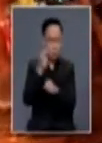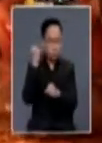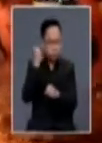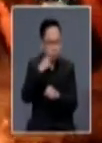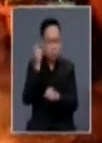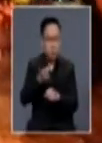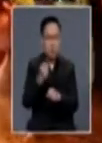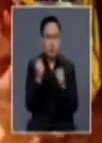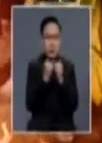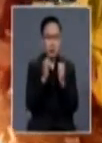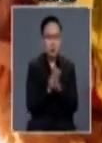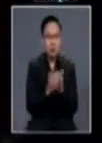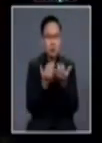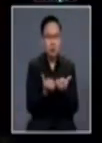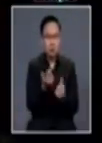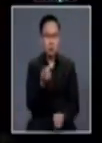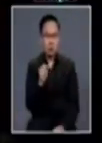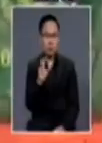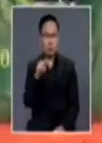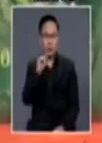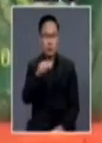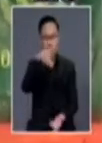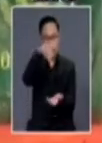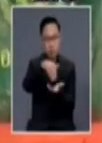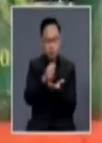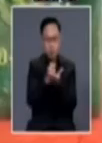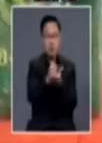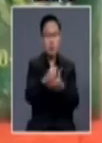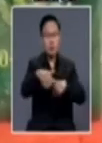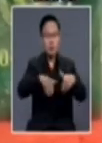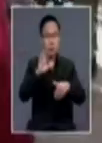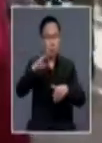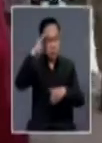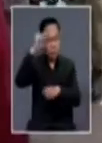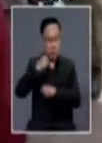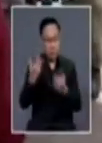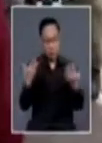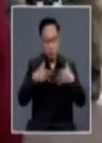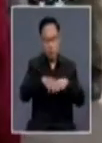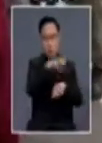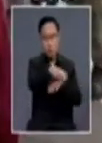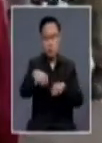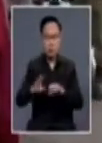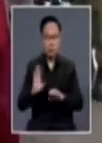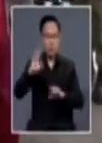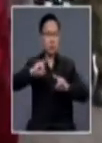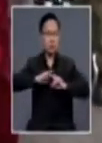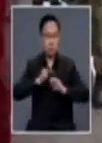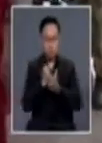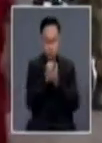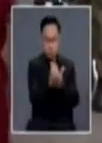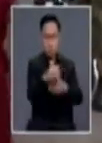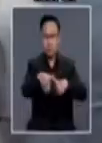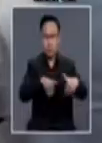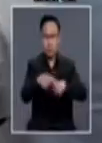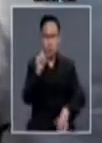คณะรักษาความสงบแห่งชาติได้สั่งการให้ศูนย์บรรเทาสาธารณภัยกองทัพบกและหน่วยงานที่เกี่ยวข้องพร้อมภาคเอกชนให้การช่วยเหลือประ